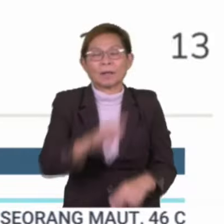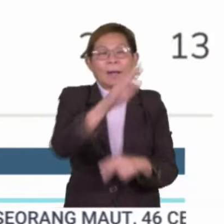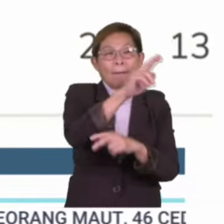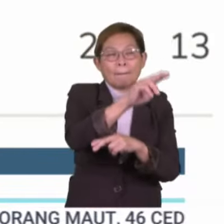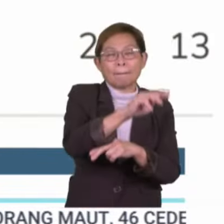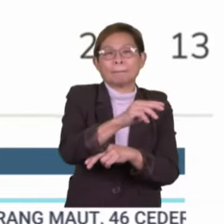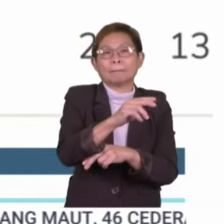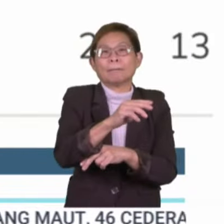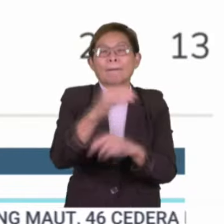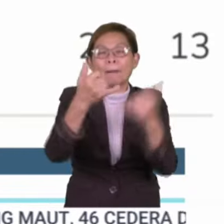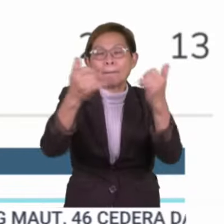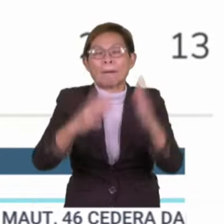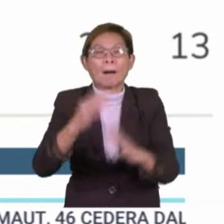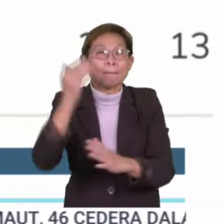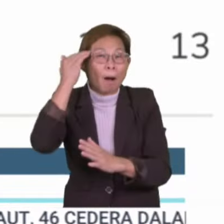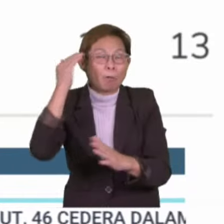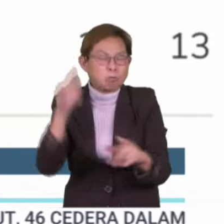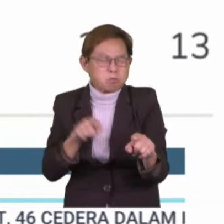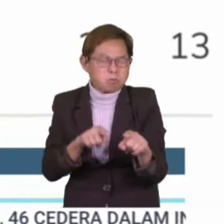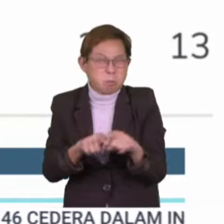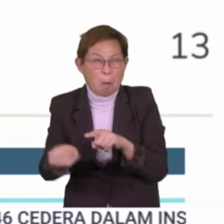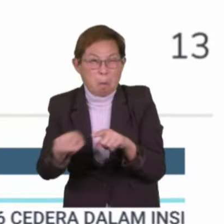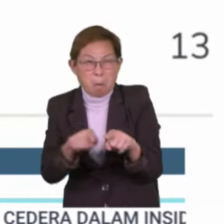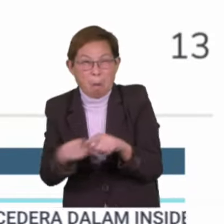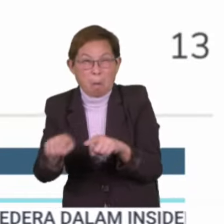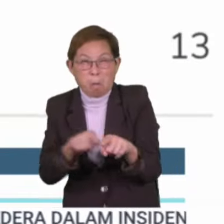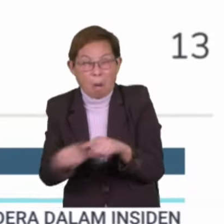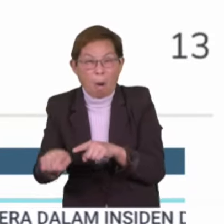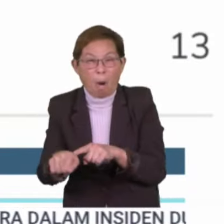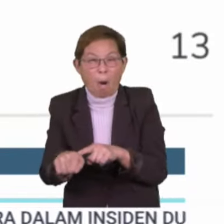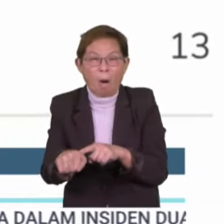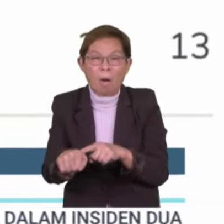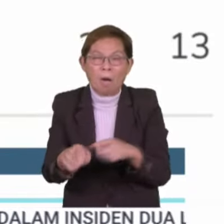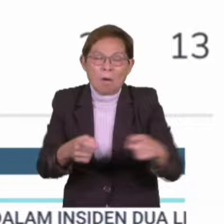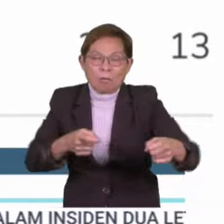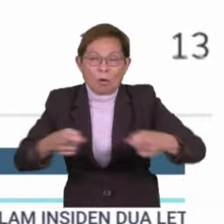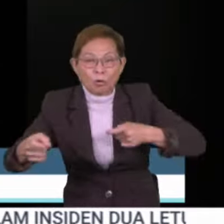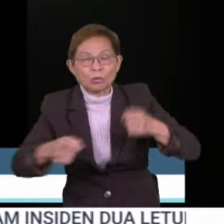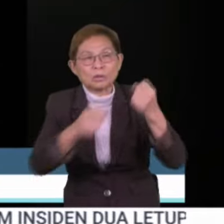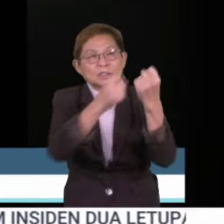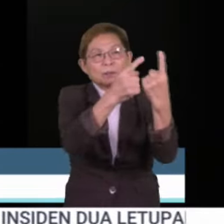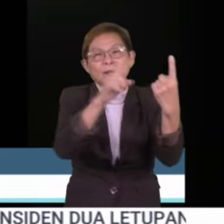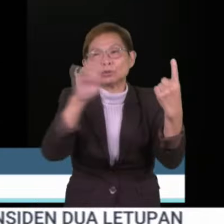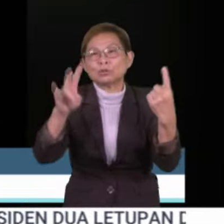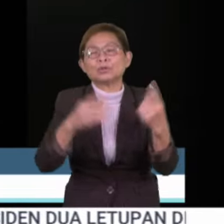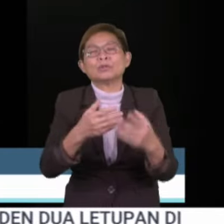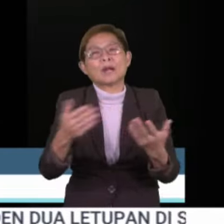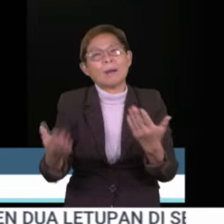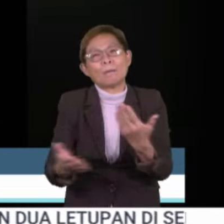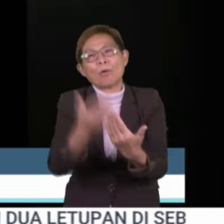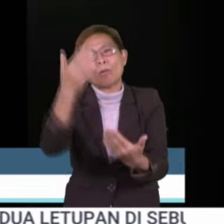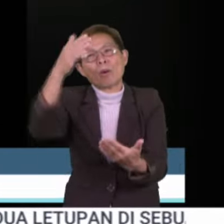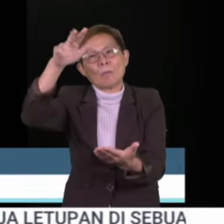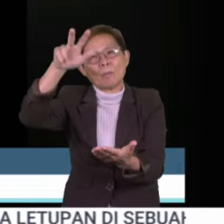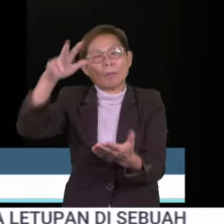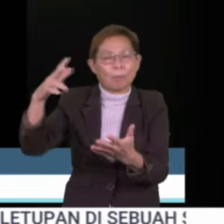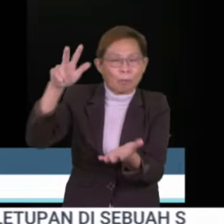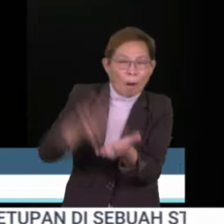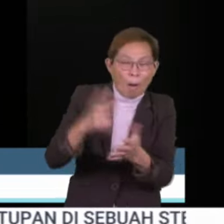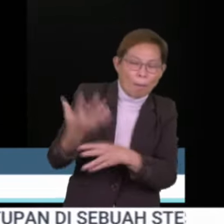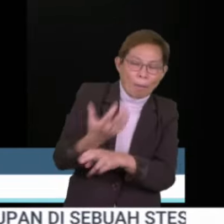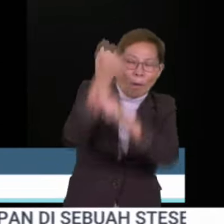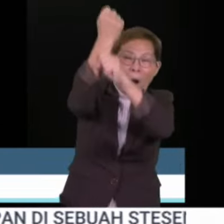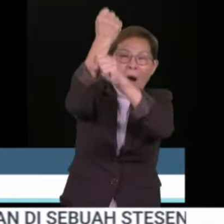minhyungji terus garang riset kedua apabila mendominasi gelanggang untuk mendahului 117 sebelum mudah mengesahkan kejuaraan